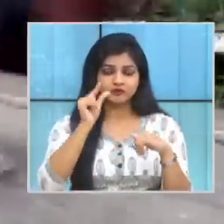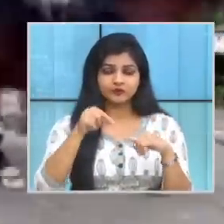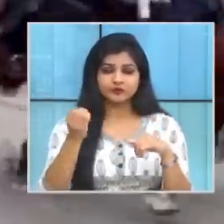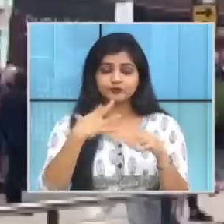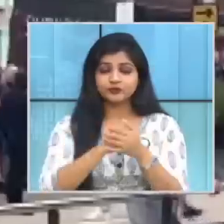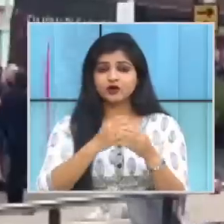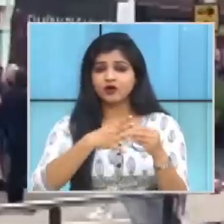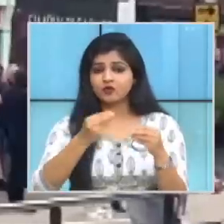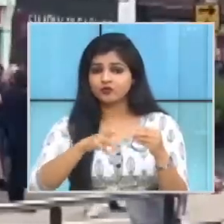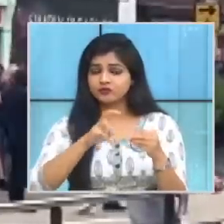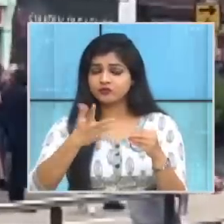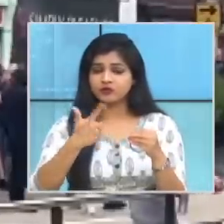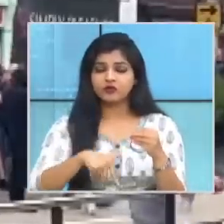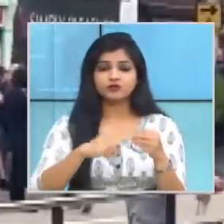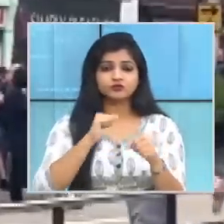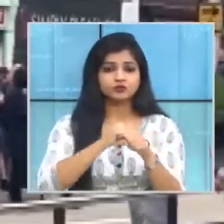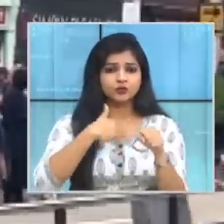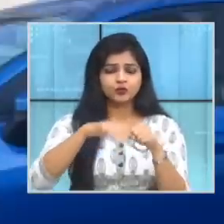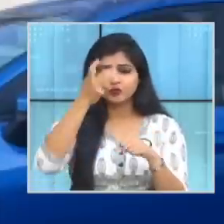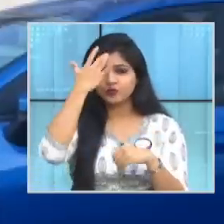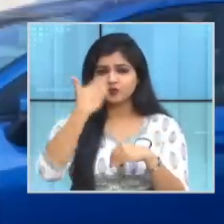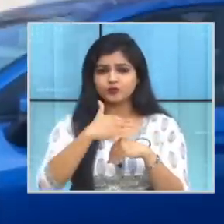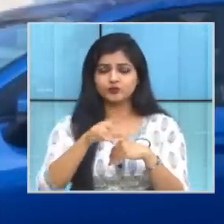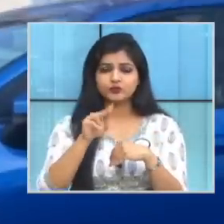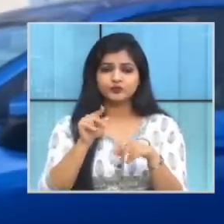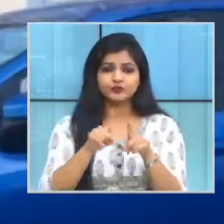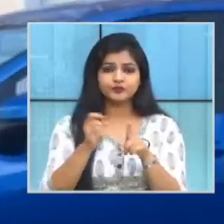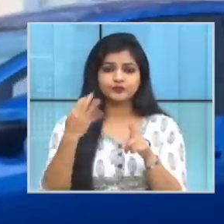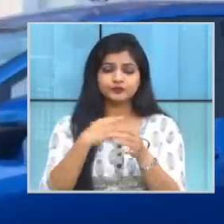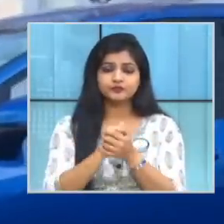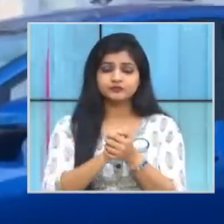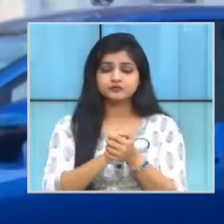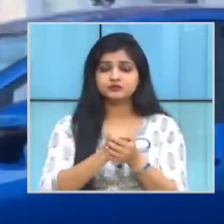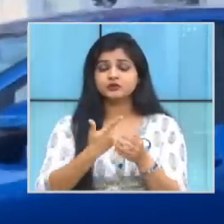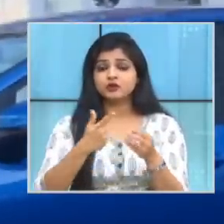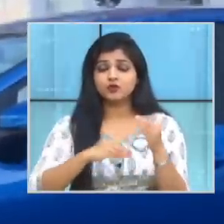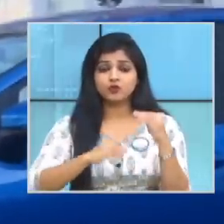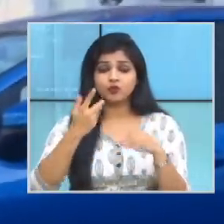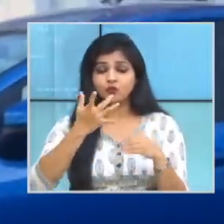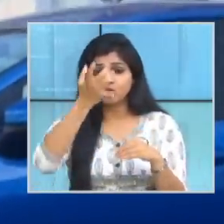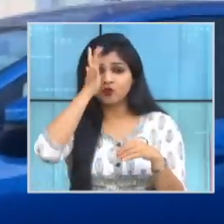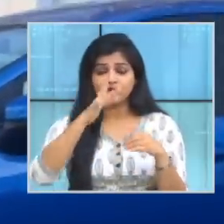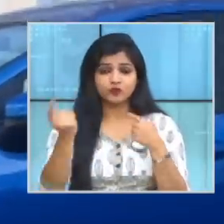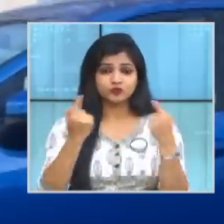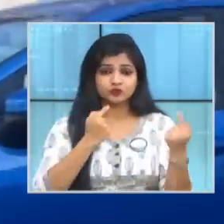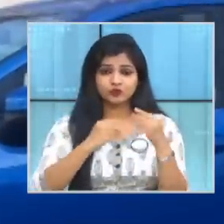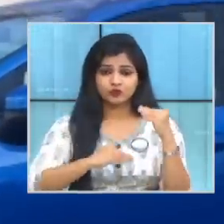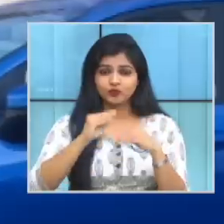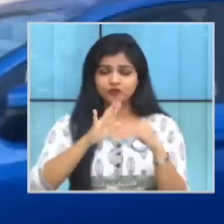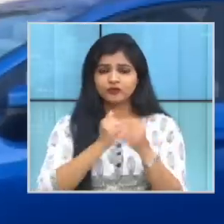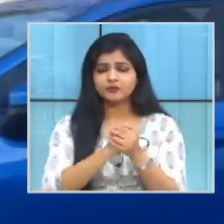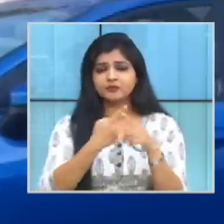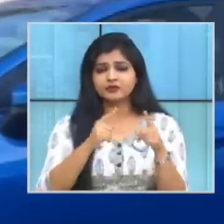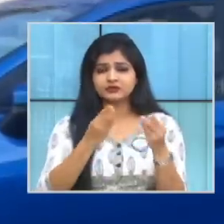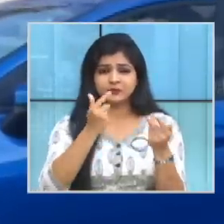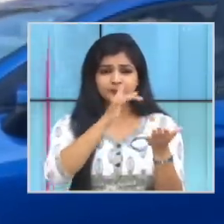പുറത്തിറങ്ങാനോ ജോലിക്ക് പോകാനോ തടസ്സമില്ലെന്നും ജെയ്സി പറഞ്ഞു. ശരിക്കും ആളുകൾ പറയുന്ന രീതിയിൽ യാതൊരു പ്രശ്നവും ഇവിടെയില്ല. അവിടെ ഇവിടെയൊക്കെ ആയിട്ട് ചെറിയ രീതിയിലുള്ള